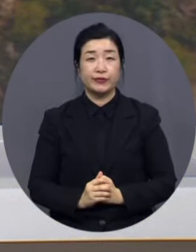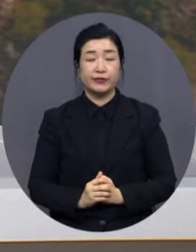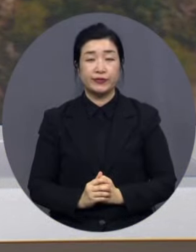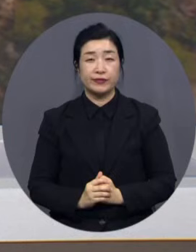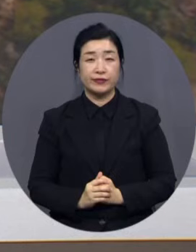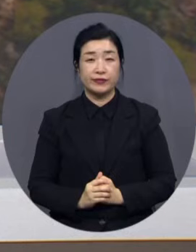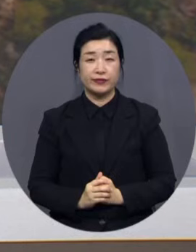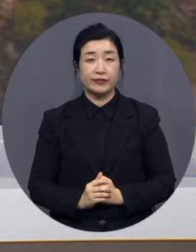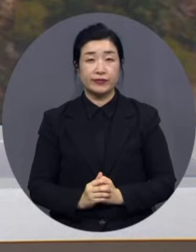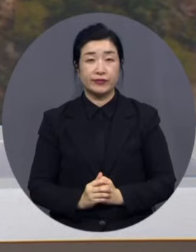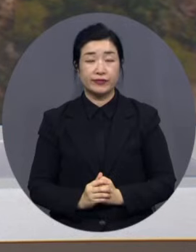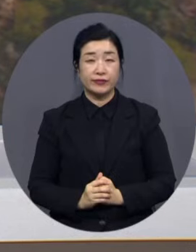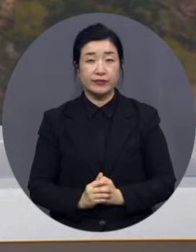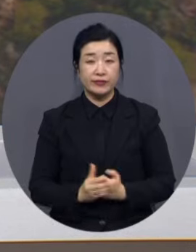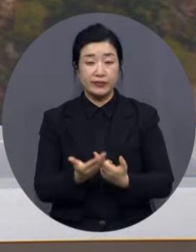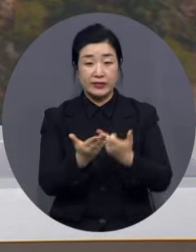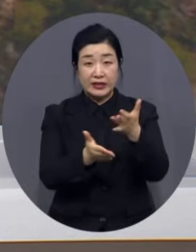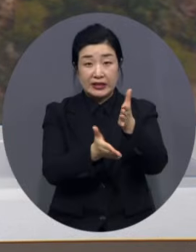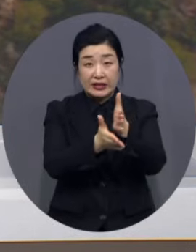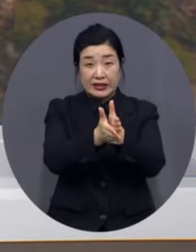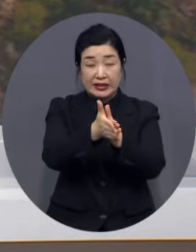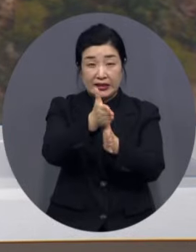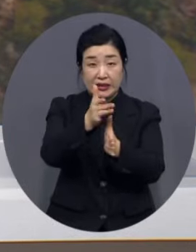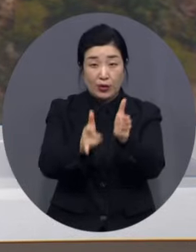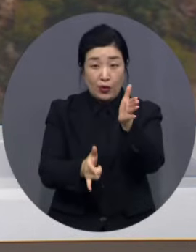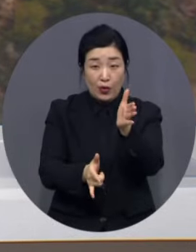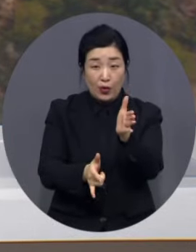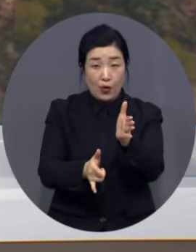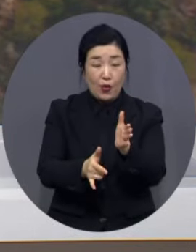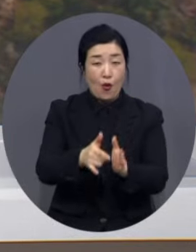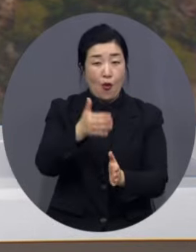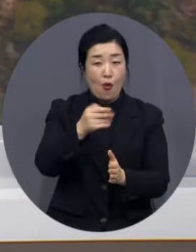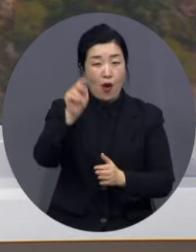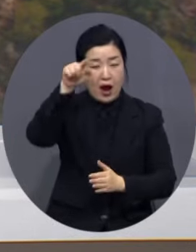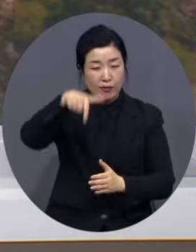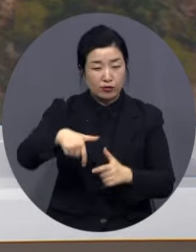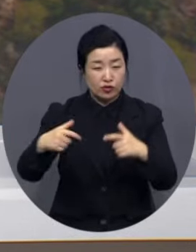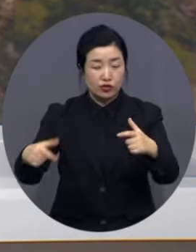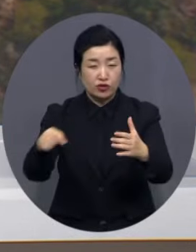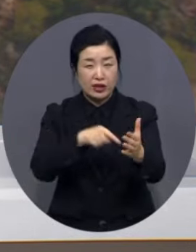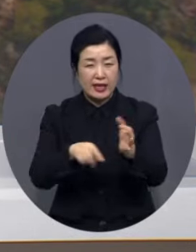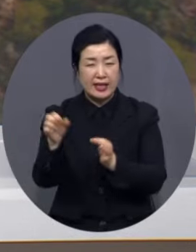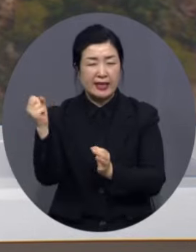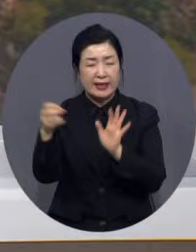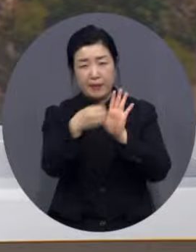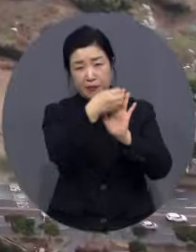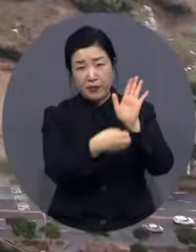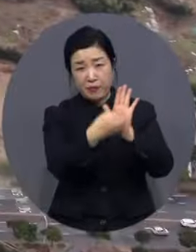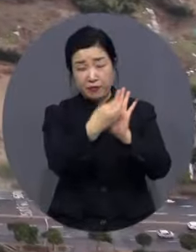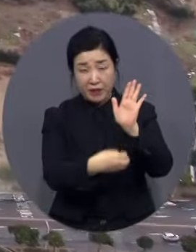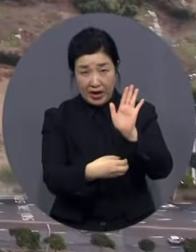높아졌습니다 제주시 화북상업 지역 주상복합 용제에 대한 재매각 입찰이